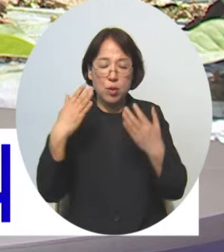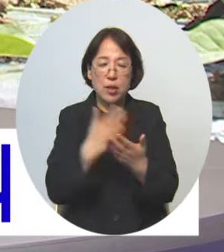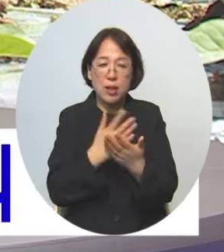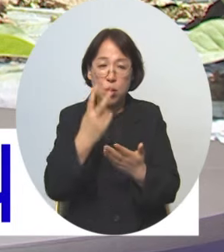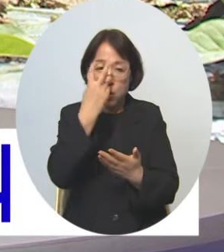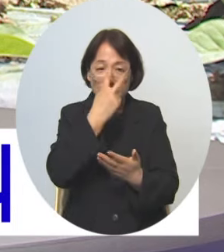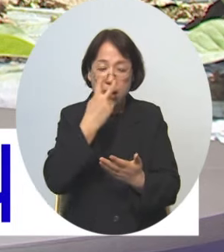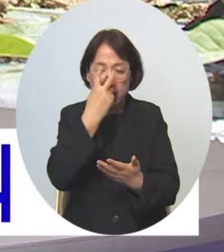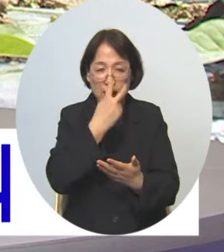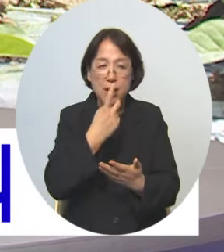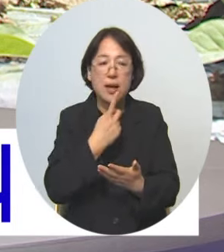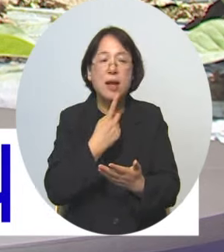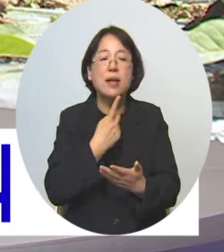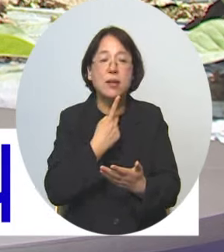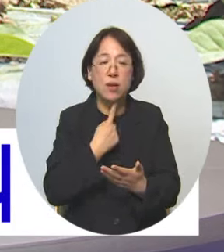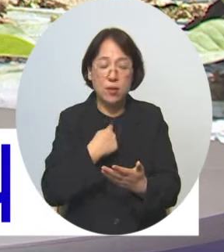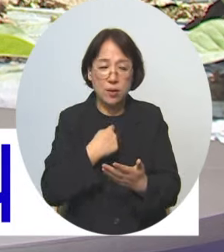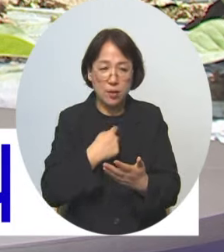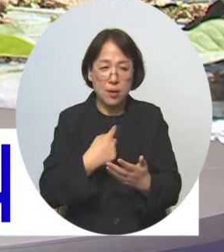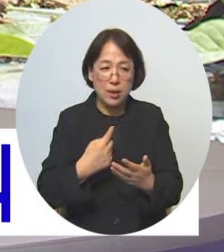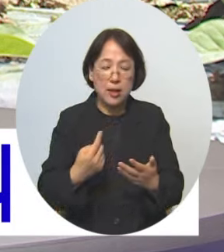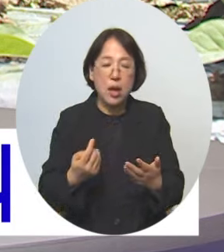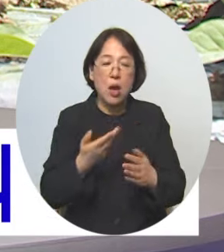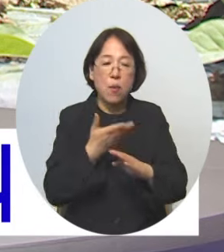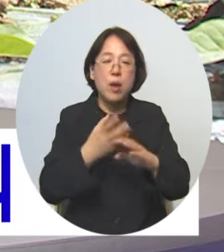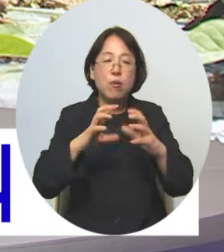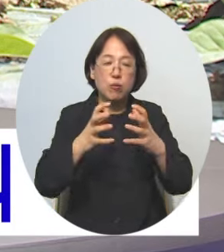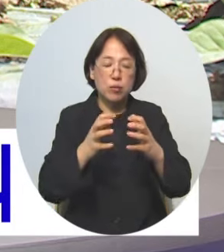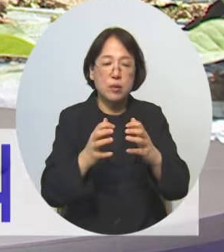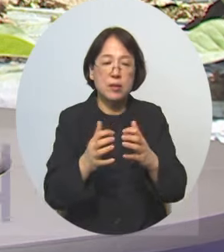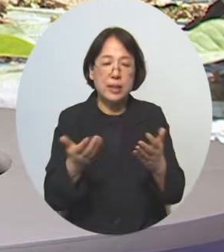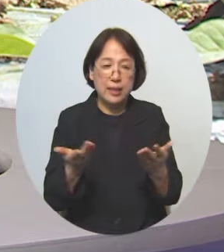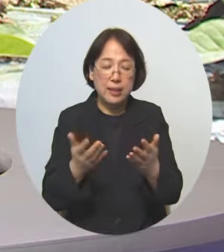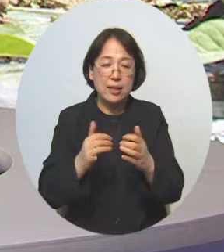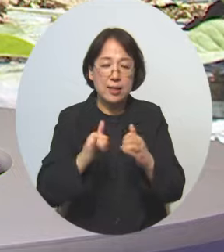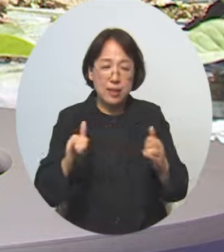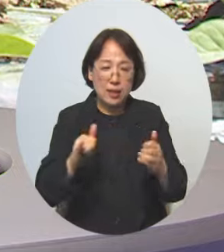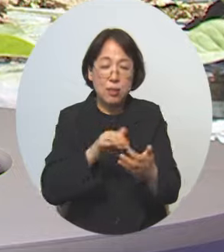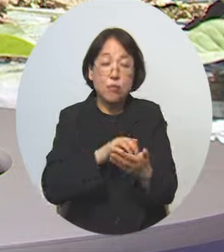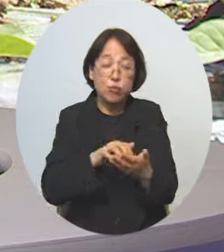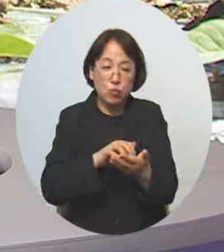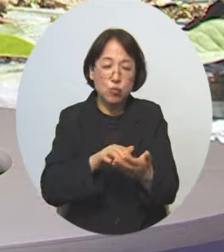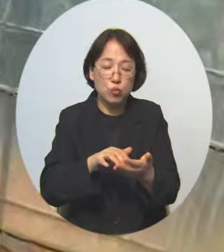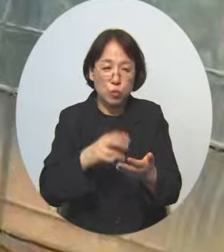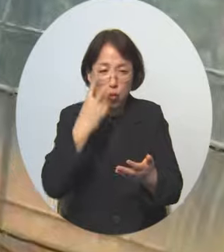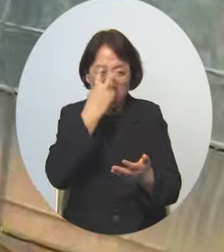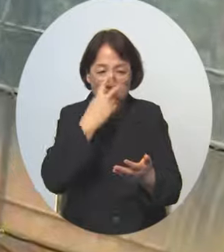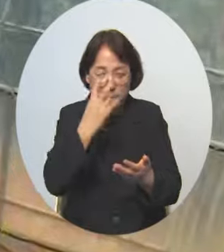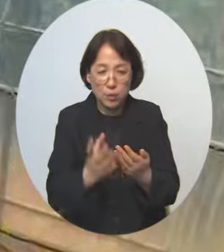관리하던 외국 인력 관리를 통합하기로 했습니다. 김용민 기자의 보도입니다.